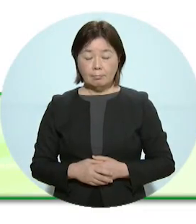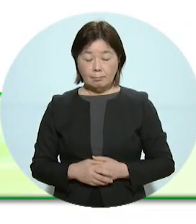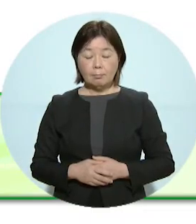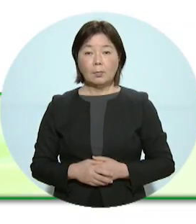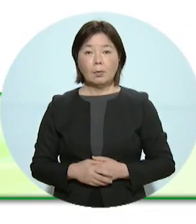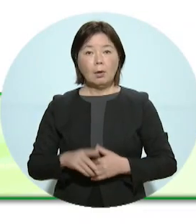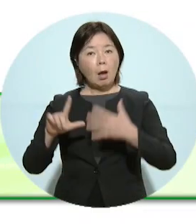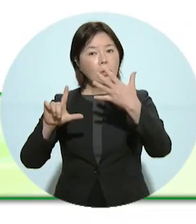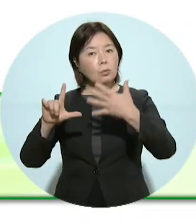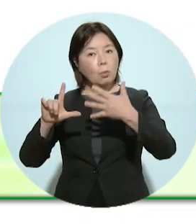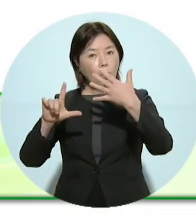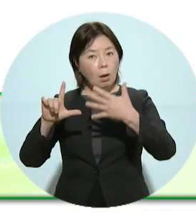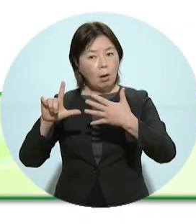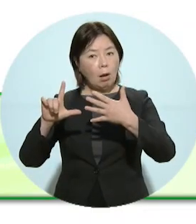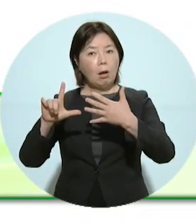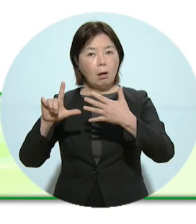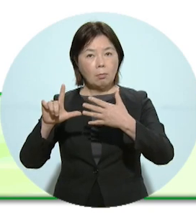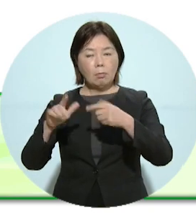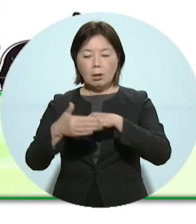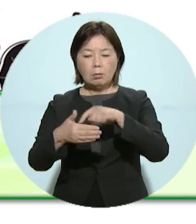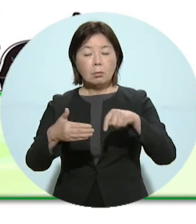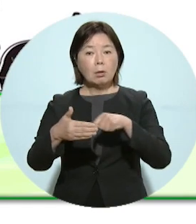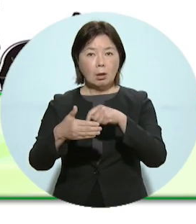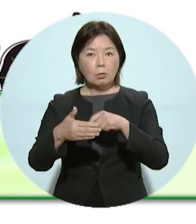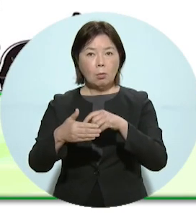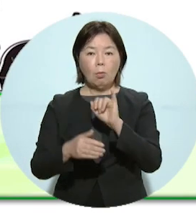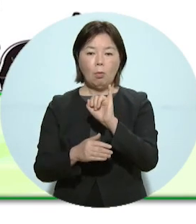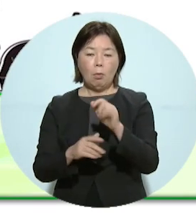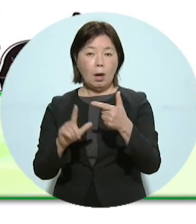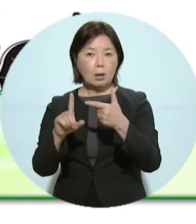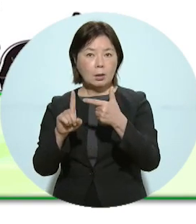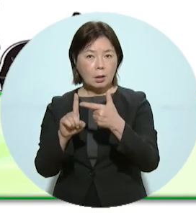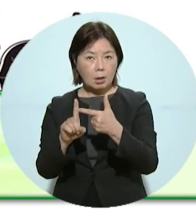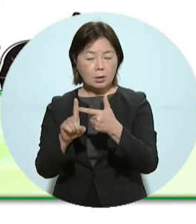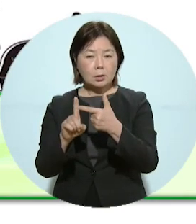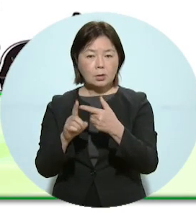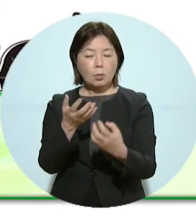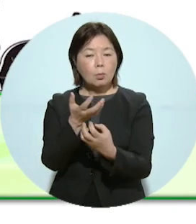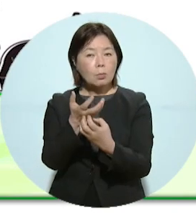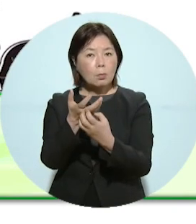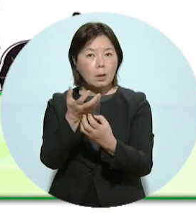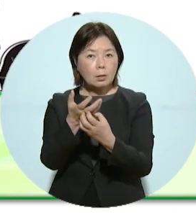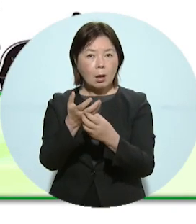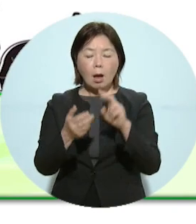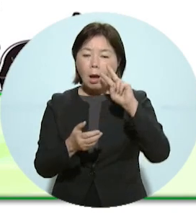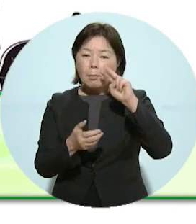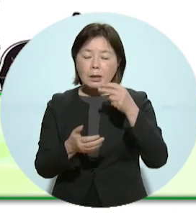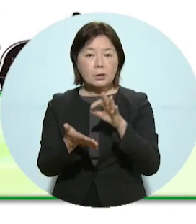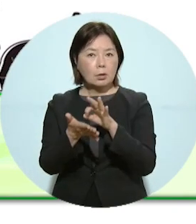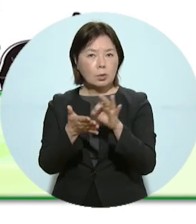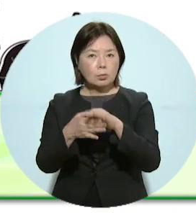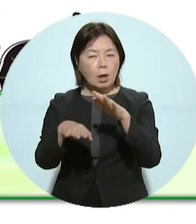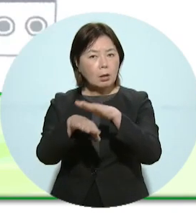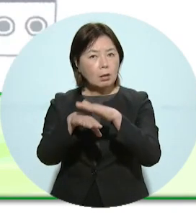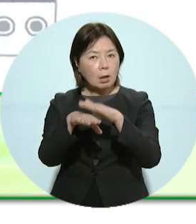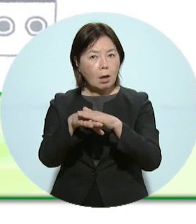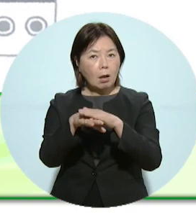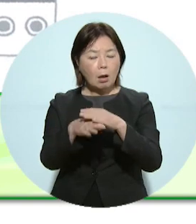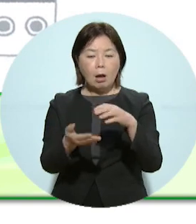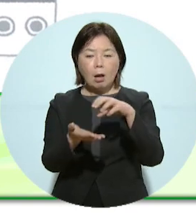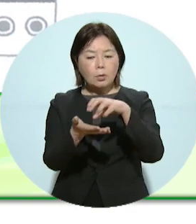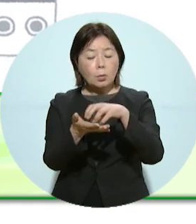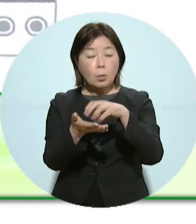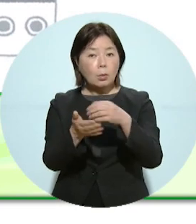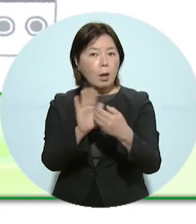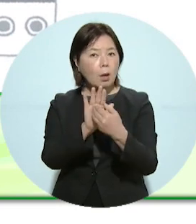これからご覧いただく映像はIH クッキングヒーターの誤った使用例として、汚れ防止シ